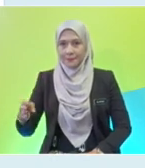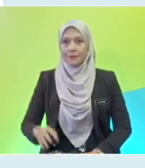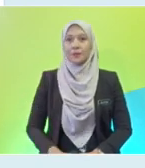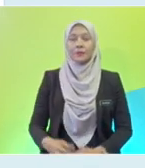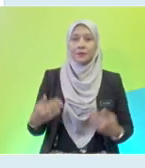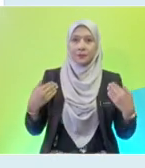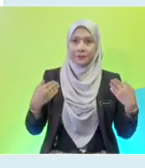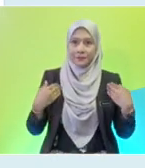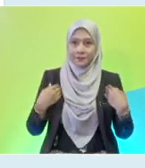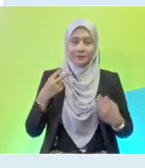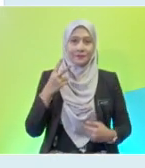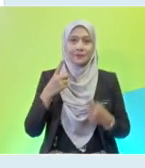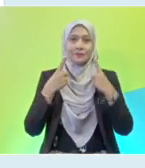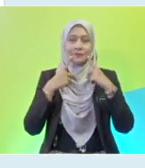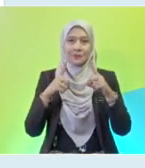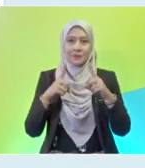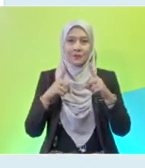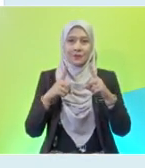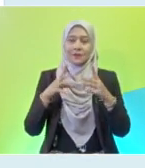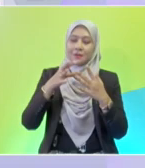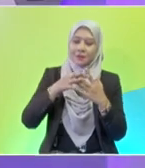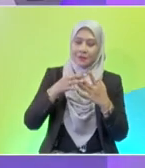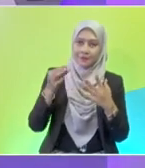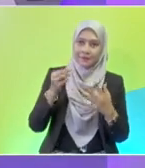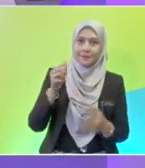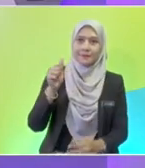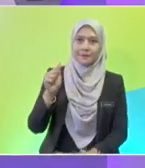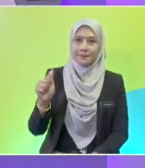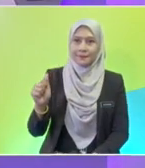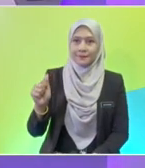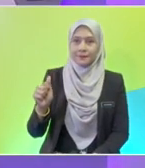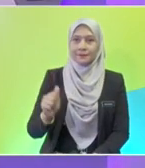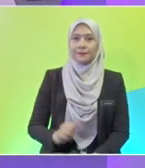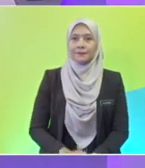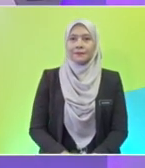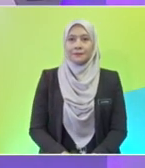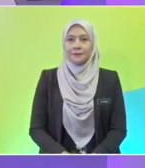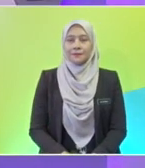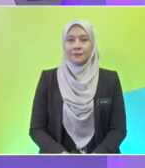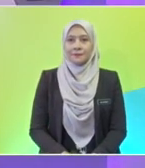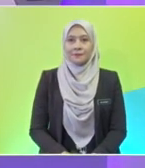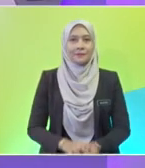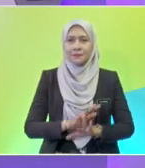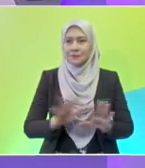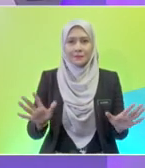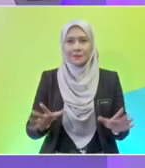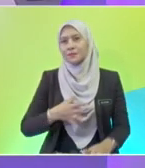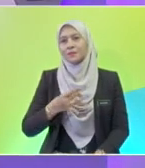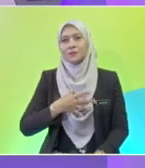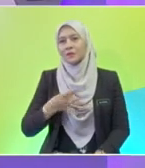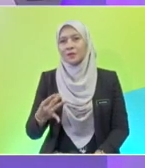betul adalah e jadi Kak sini kalau murid-murid selalu cakap nak tembak jangan tembak